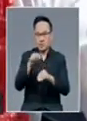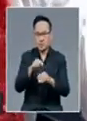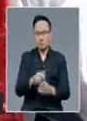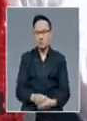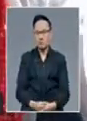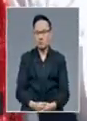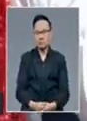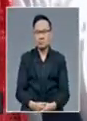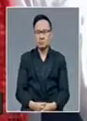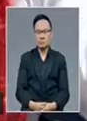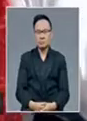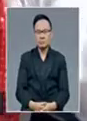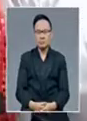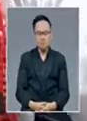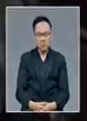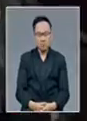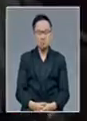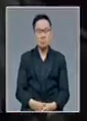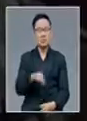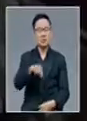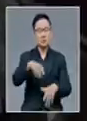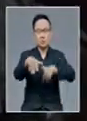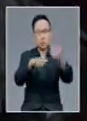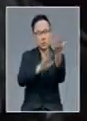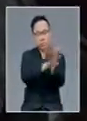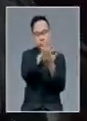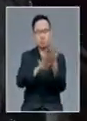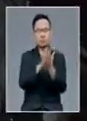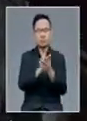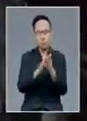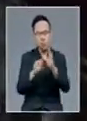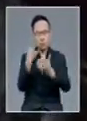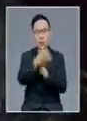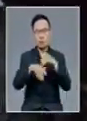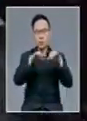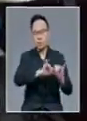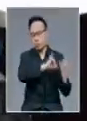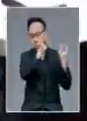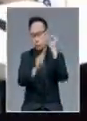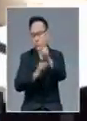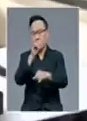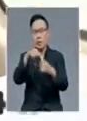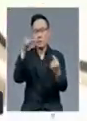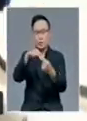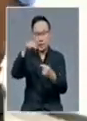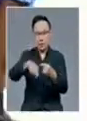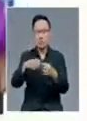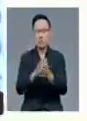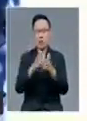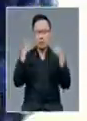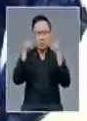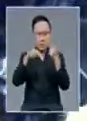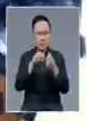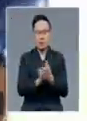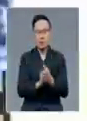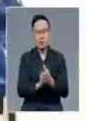ะอีก โอ้โหคือจากเมืองอื่น ๆเดินทางกัน จากพื้นที่อื่นก็เดินทางมาร่วมงานในครั้งนี้กัน ค่ะคือทางอาดัมมา